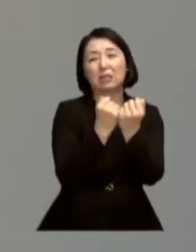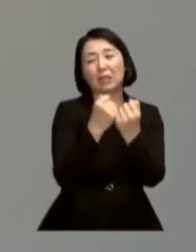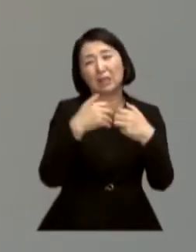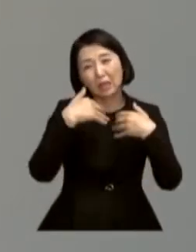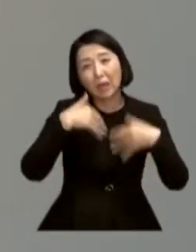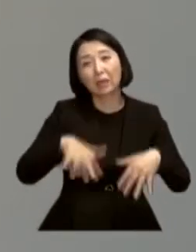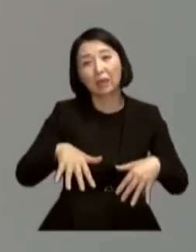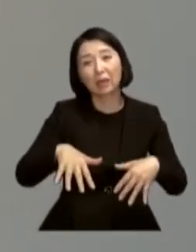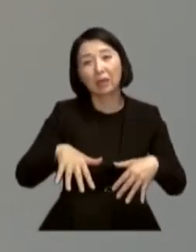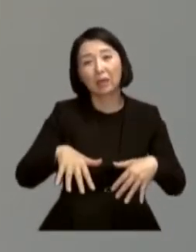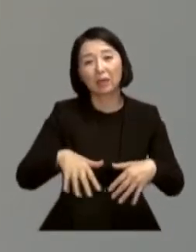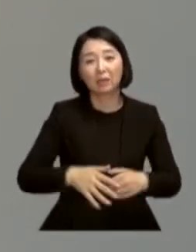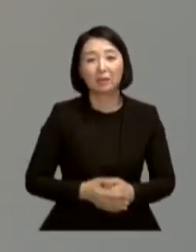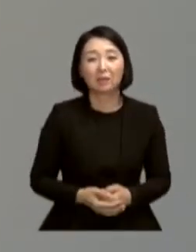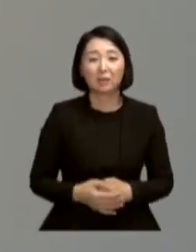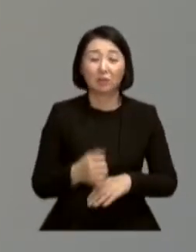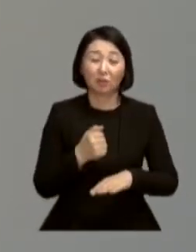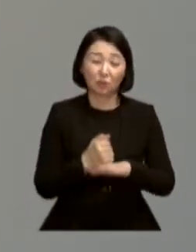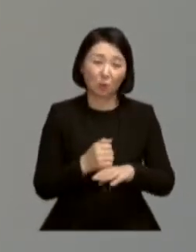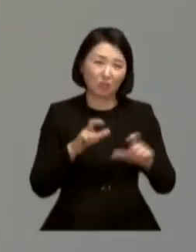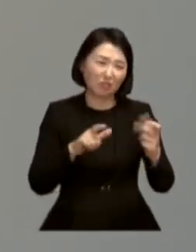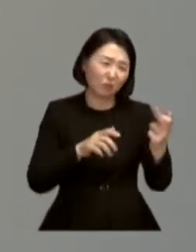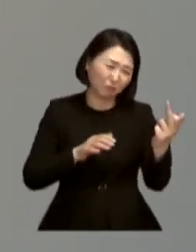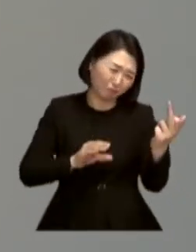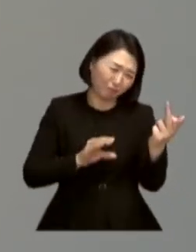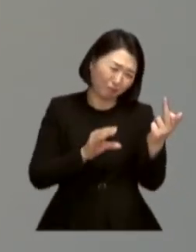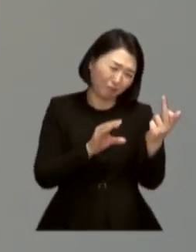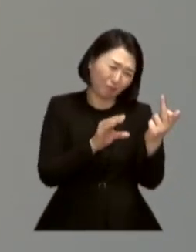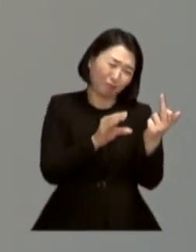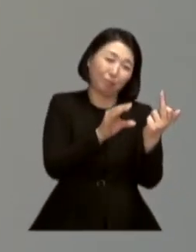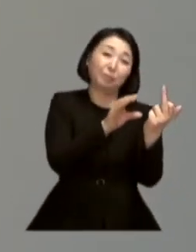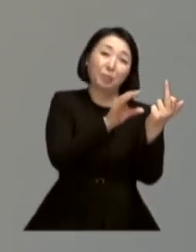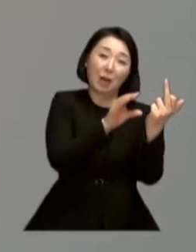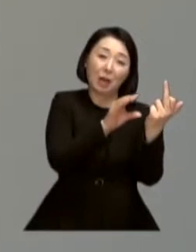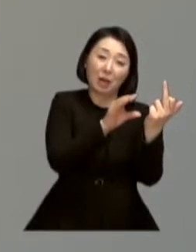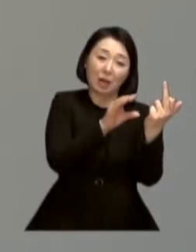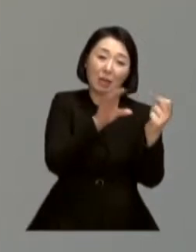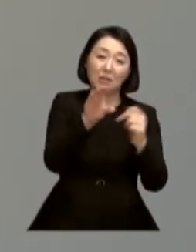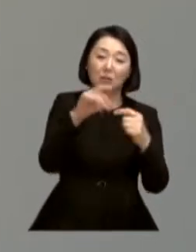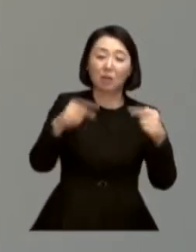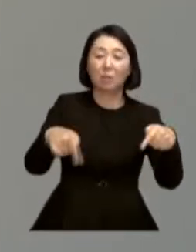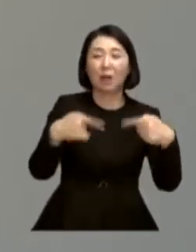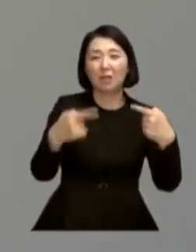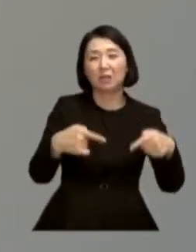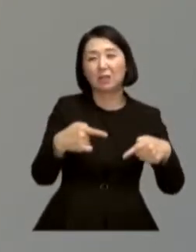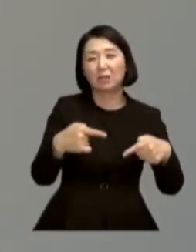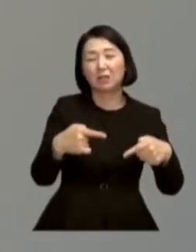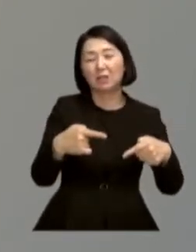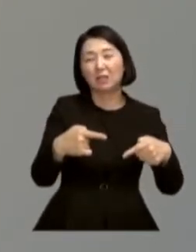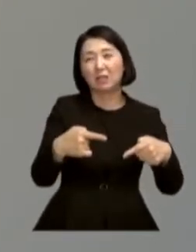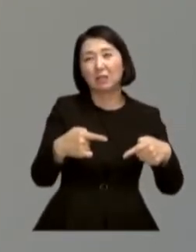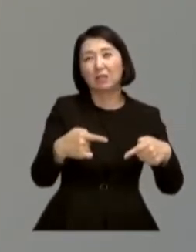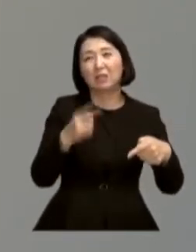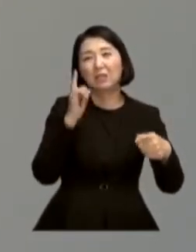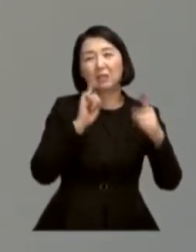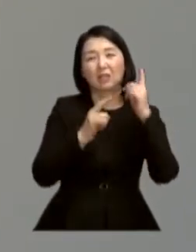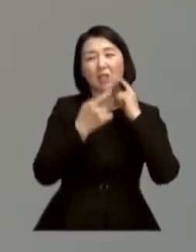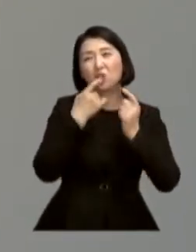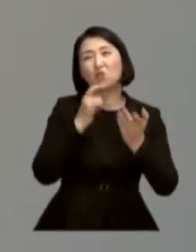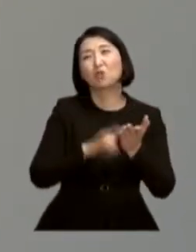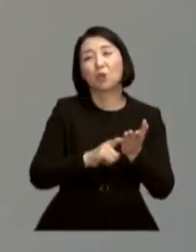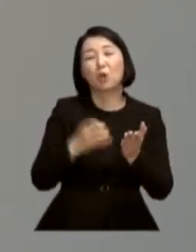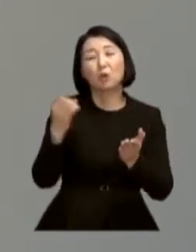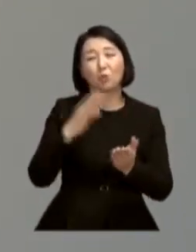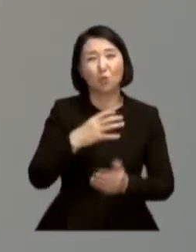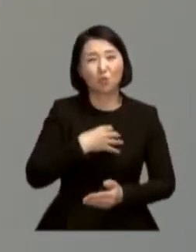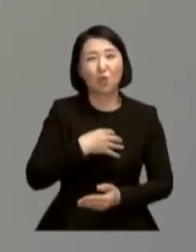좀 그러다 보니까 또 지역이 그러다 보니까 차가 바퀴가 많이 상하기도 하고 위험한